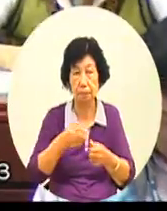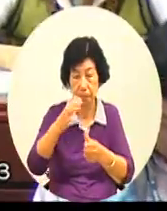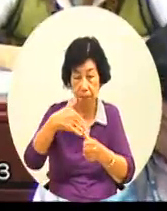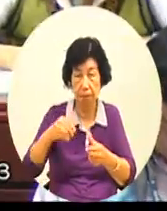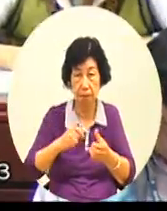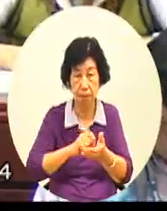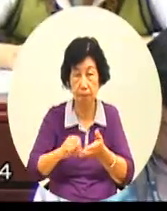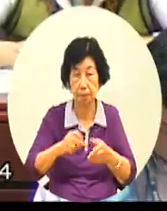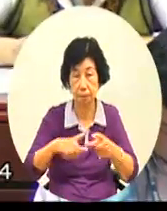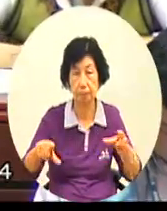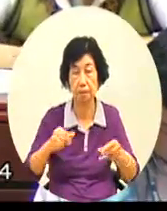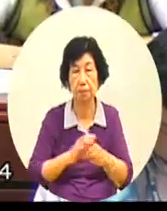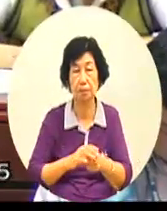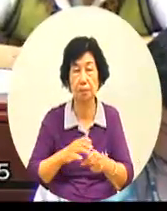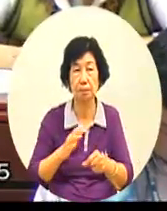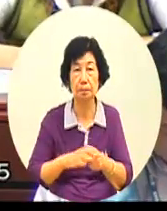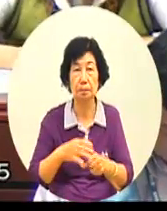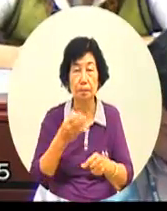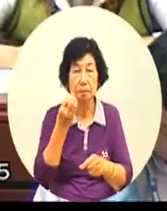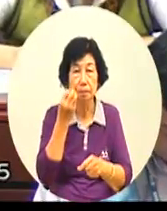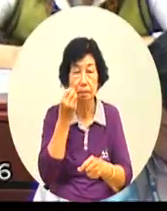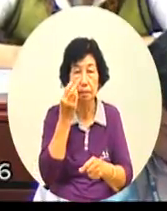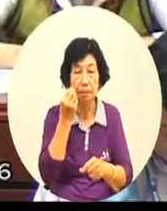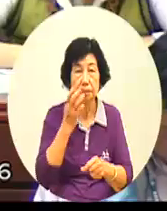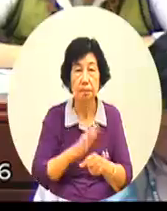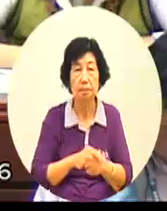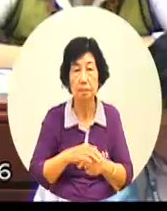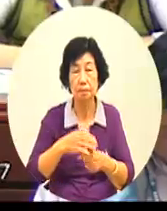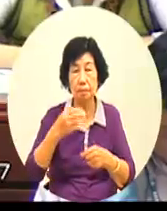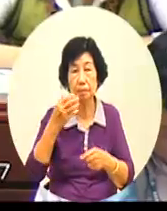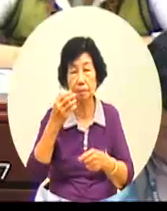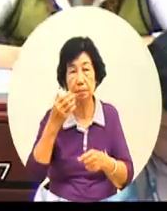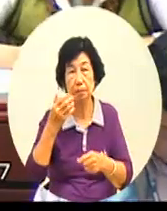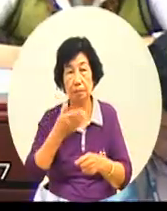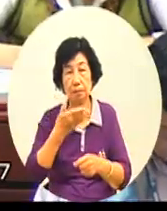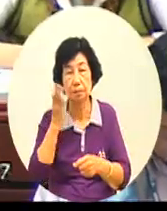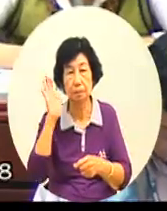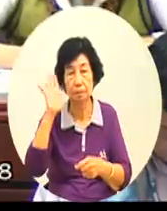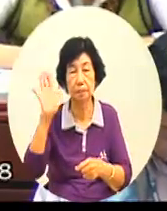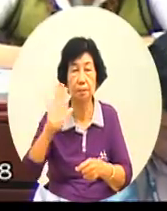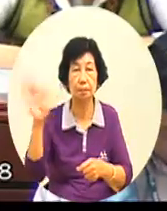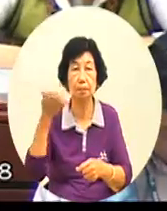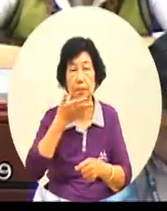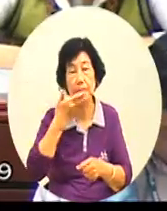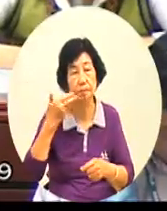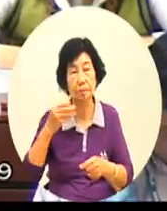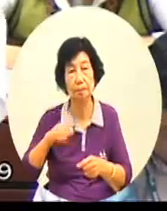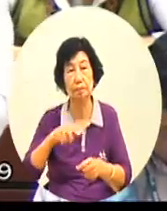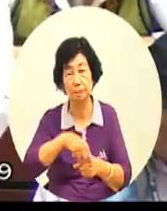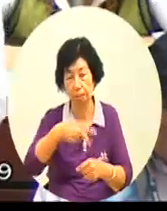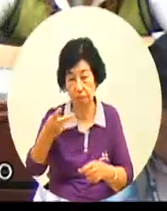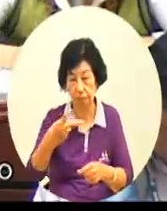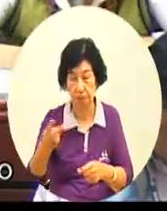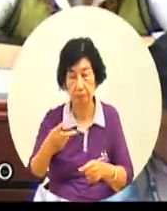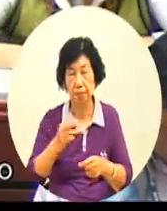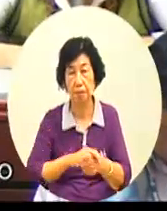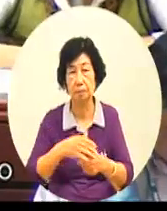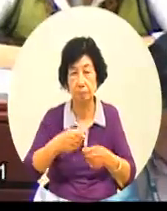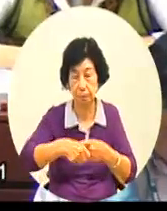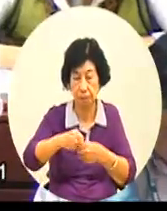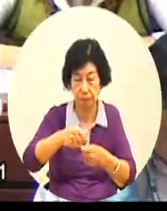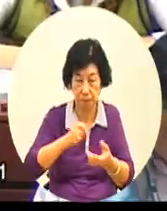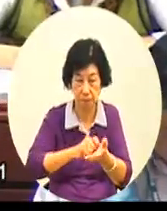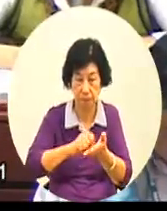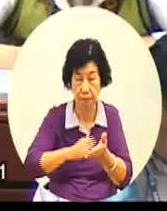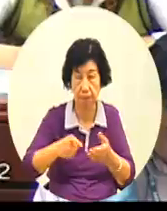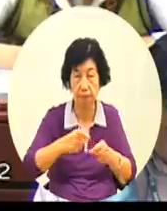跟水保工程。那我们上周已经开标了，但是因为没有厂商投标，所以流标。那其实这个过程卡在